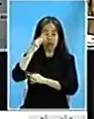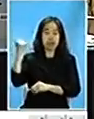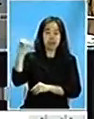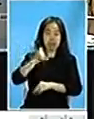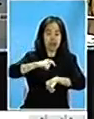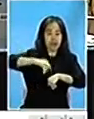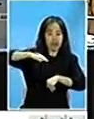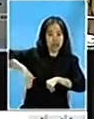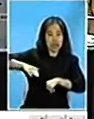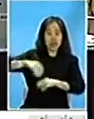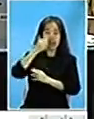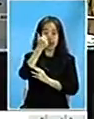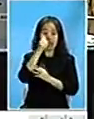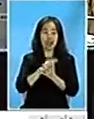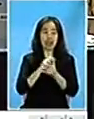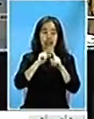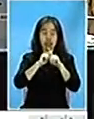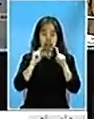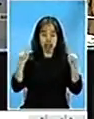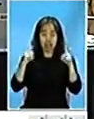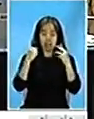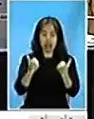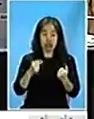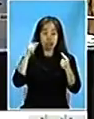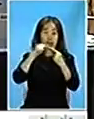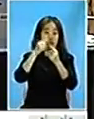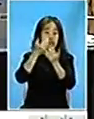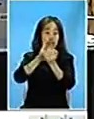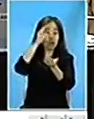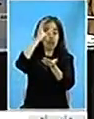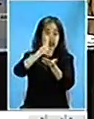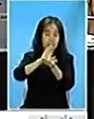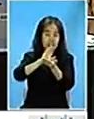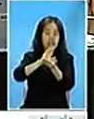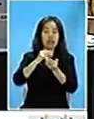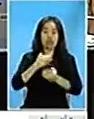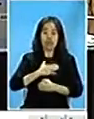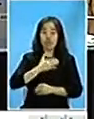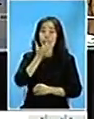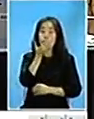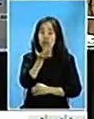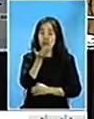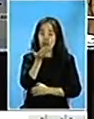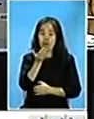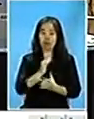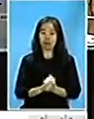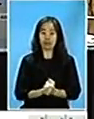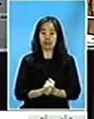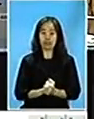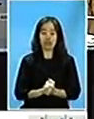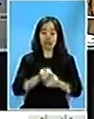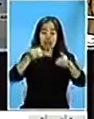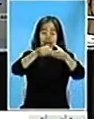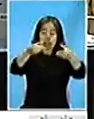ได้แต่ทีนี้ในส่วนของงบประมาณเนี่ยผมขอความกรุณาอย่างนี้ได้ไหมครับในรูปเล่ม